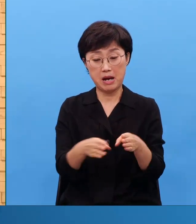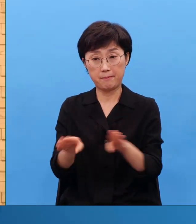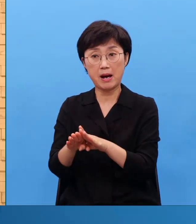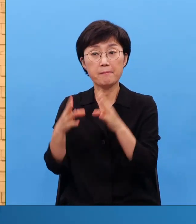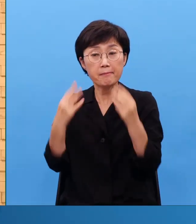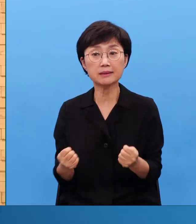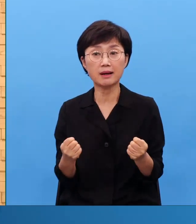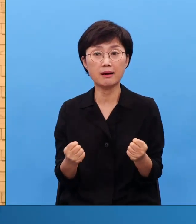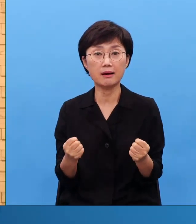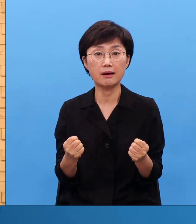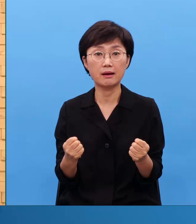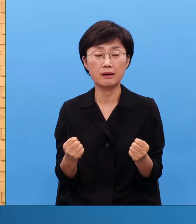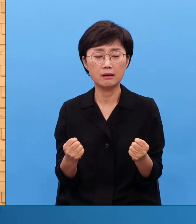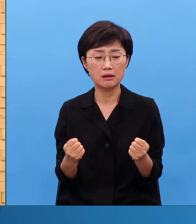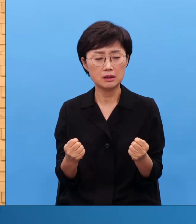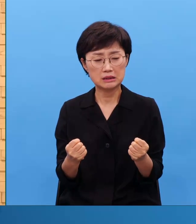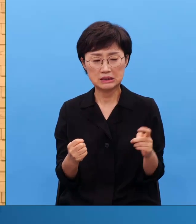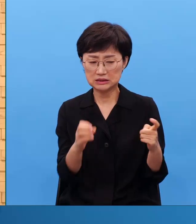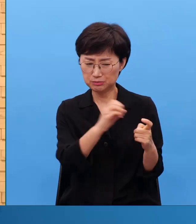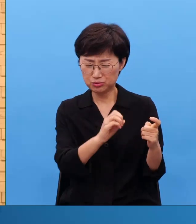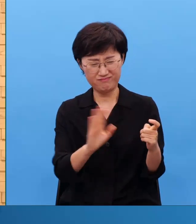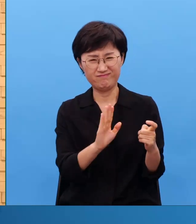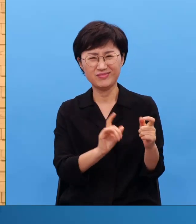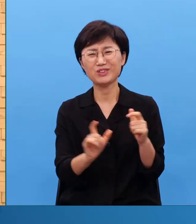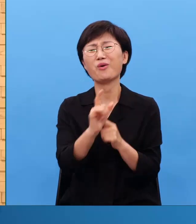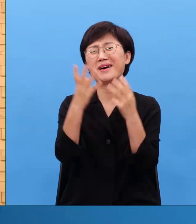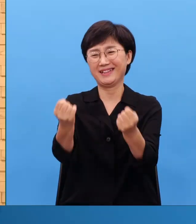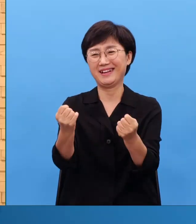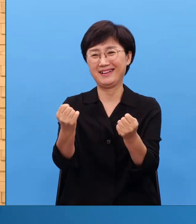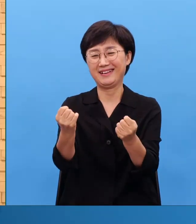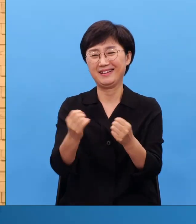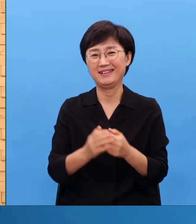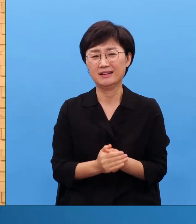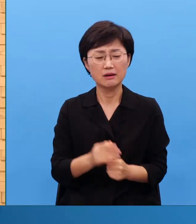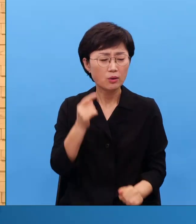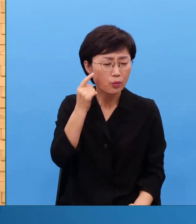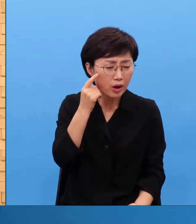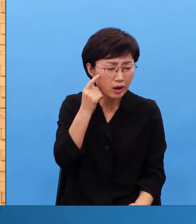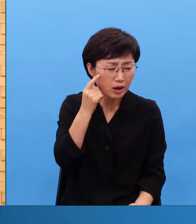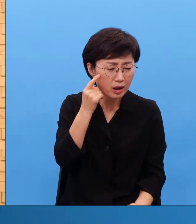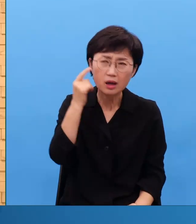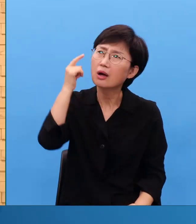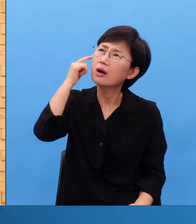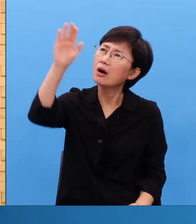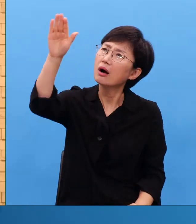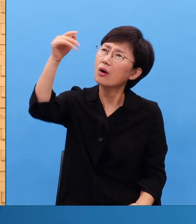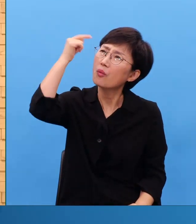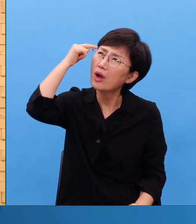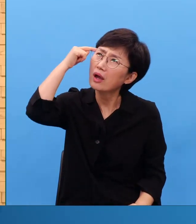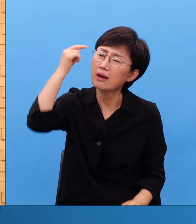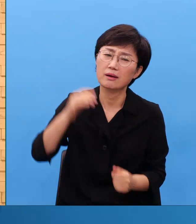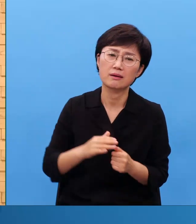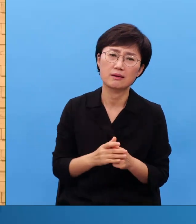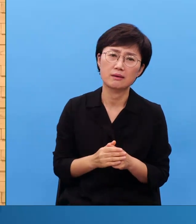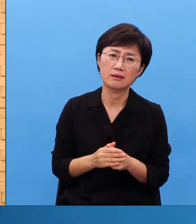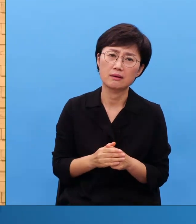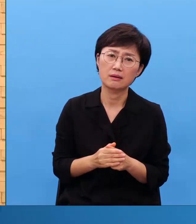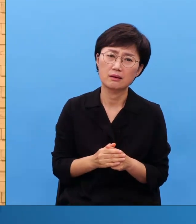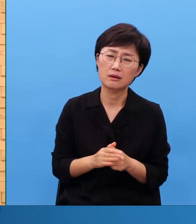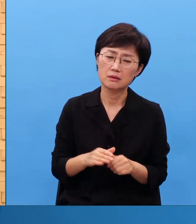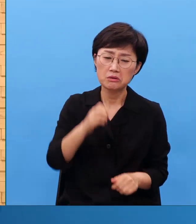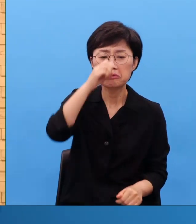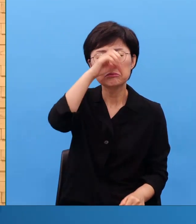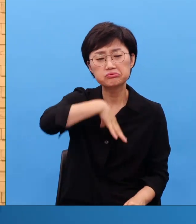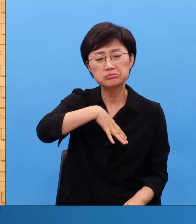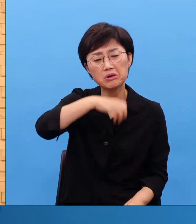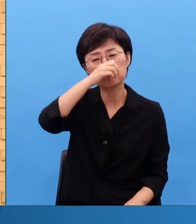제가 decrease. 보기는 더 됐거든요. And for me, I think there's more than that. 왜 그럴까요? Why is that? 이거는 질문을 꼭 해야 되는